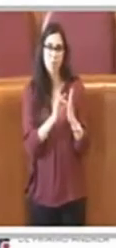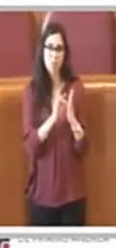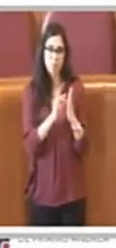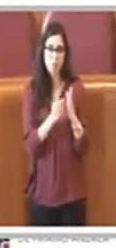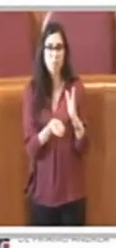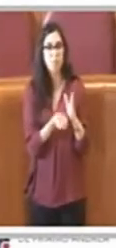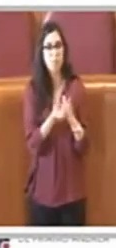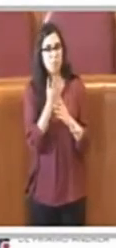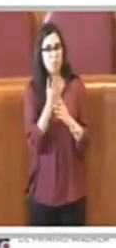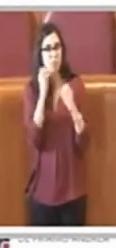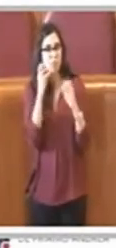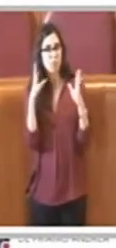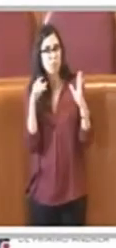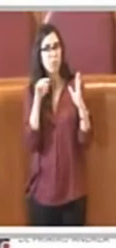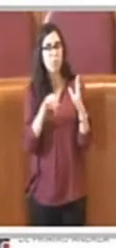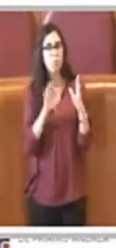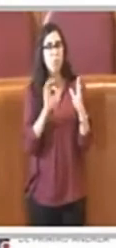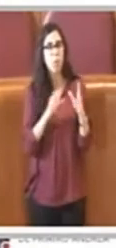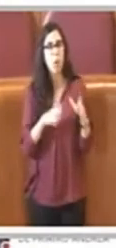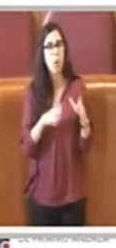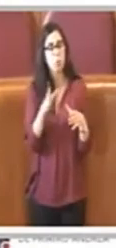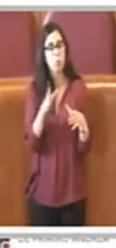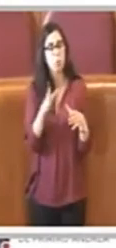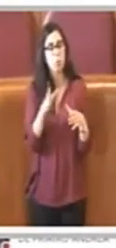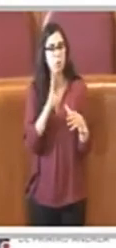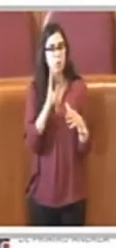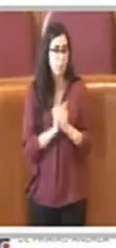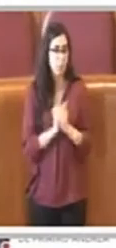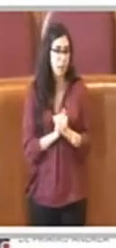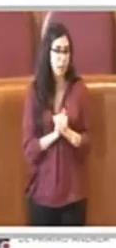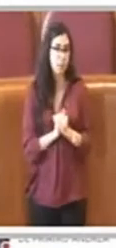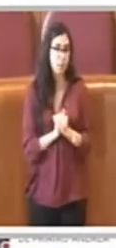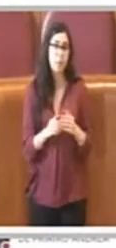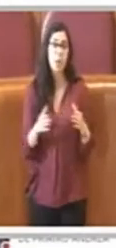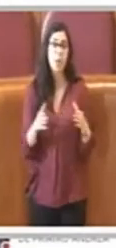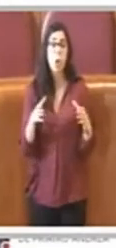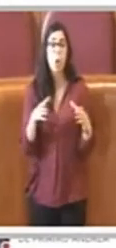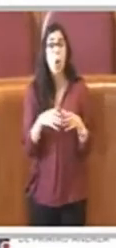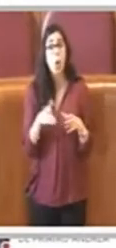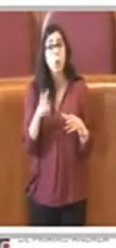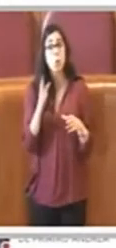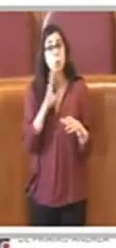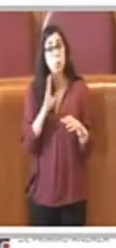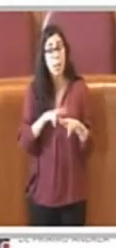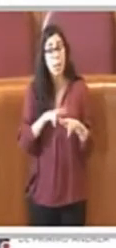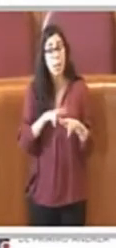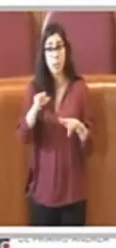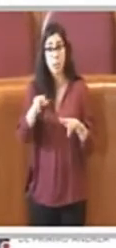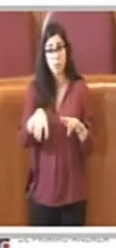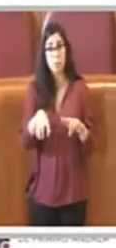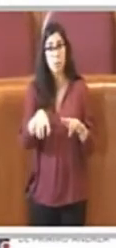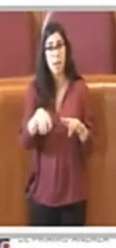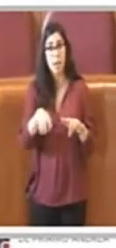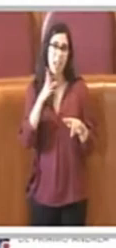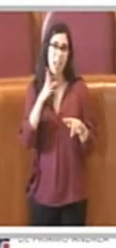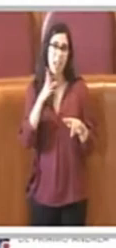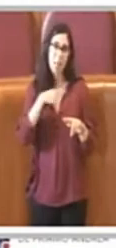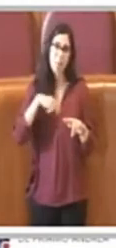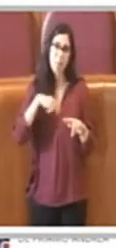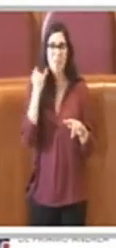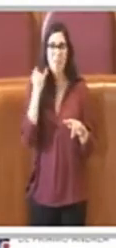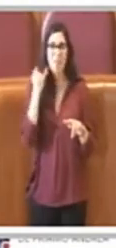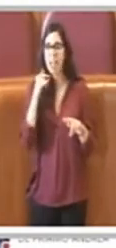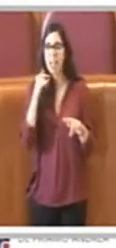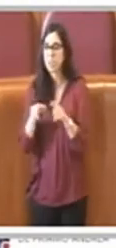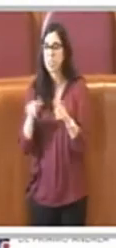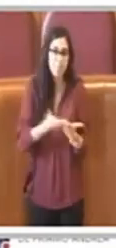costituzione delle consulte municipali. Le consulte municipali, come sappiamo tutti, sono più vicine alle stanze dei cittadini e quindi